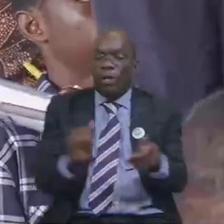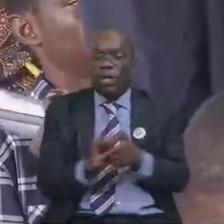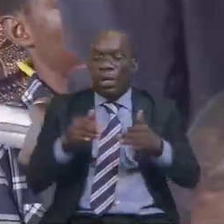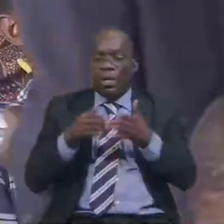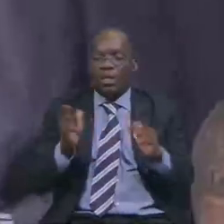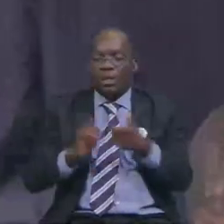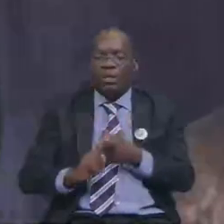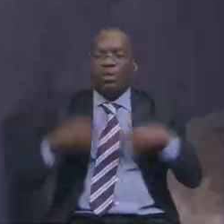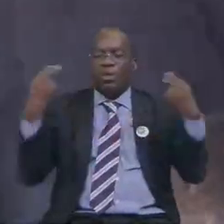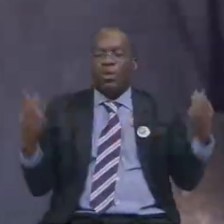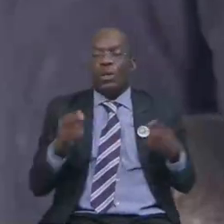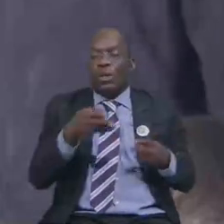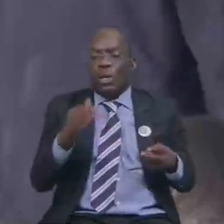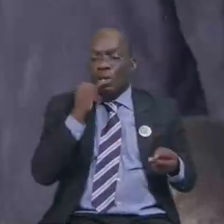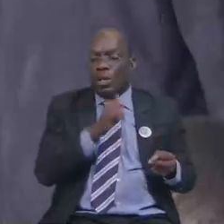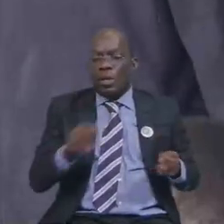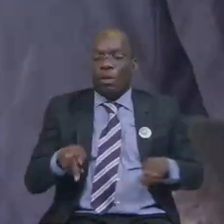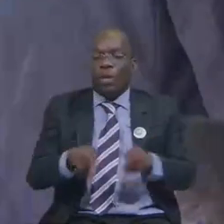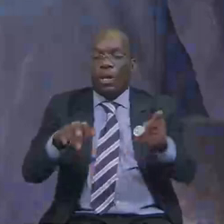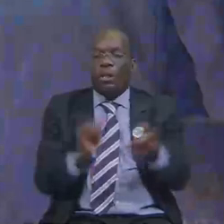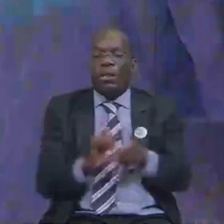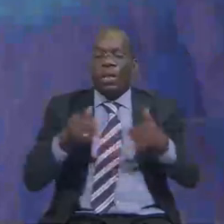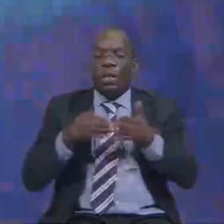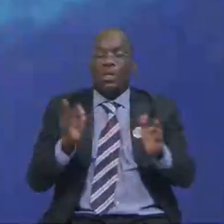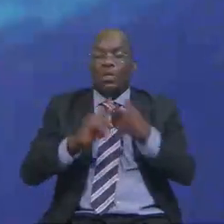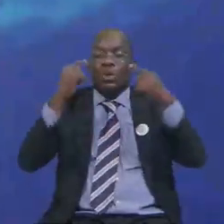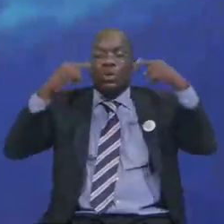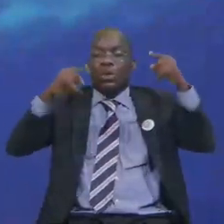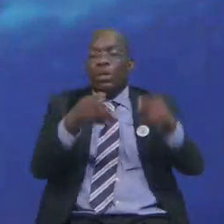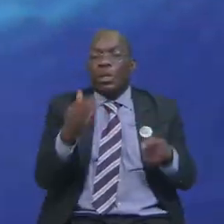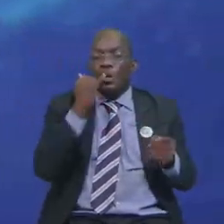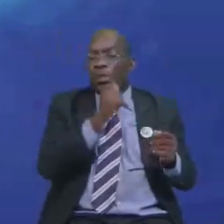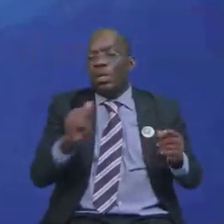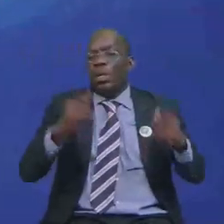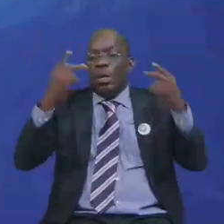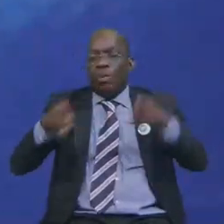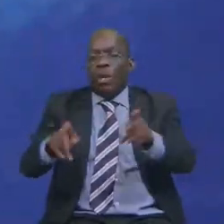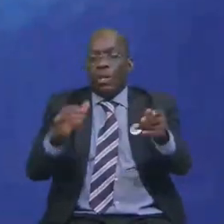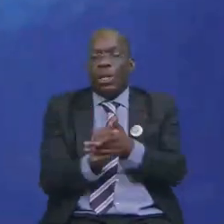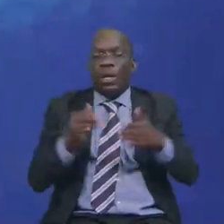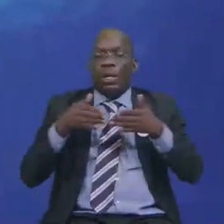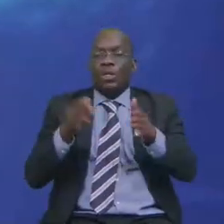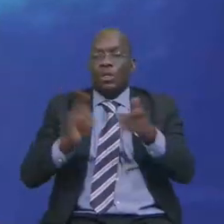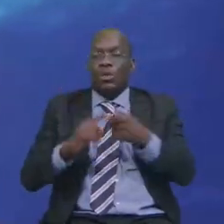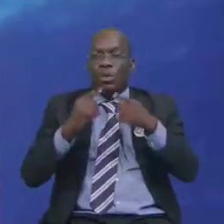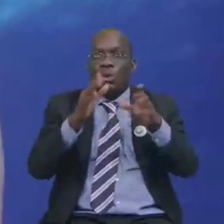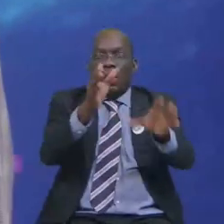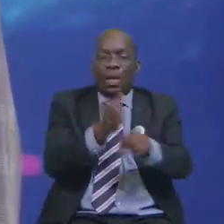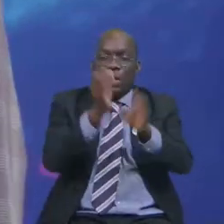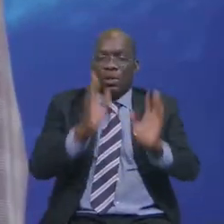conduit au succès il y a un chemin qui conduit à la réalisation et je t'appelle reviens là